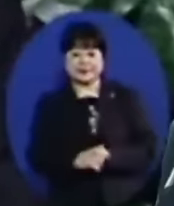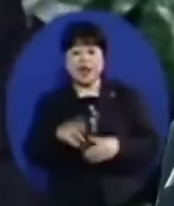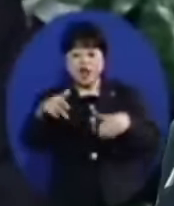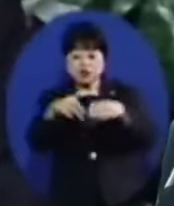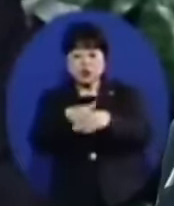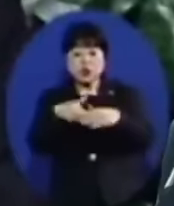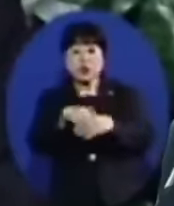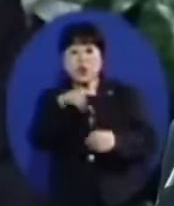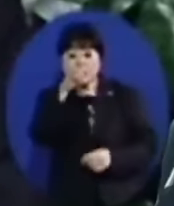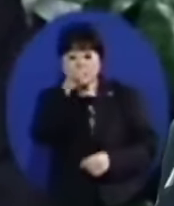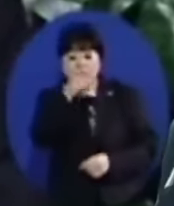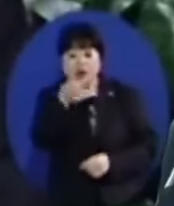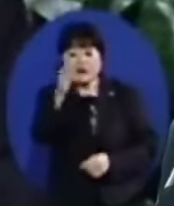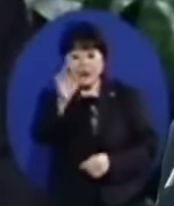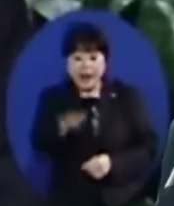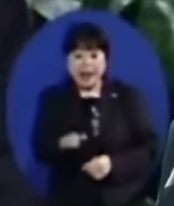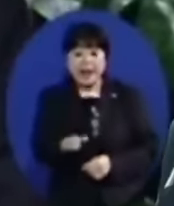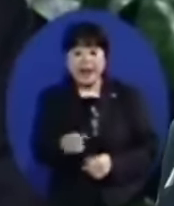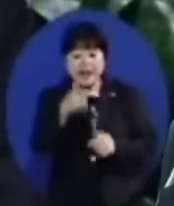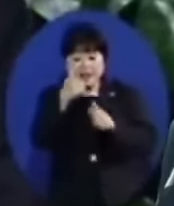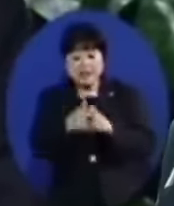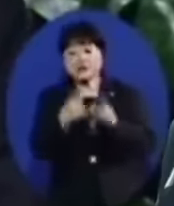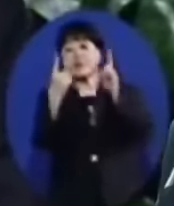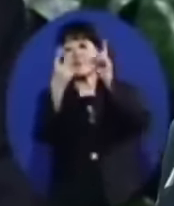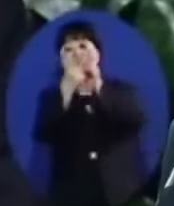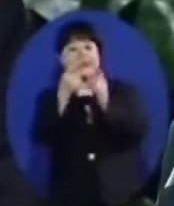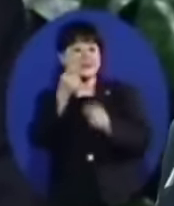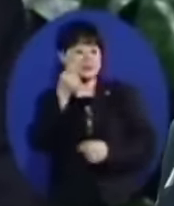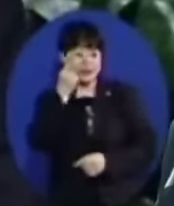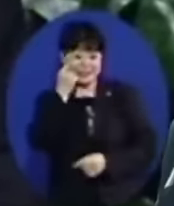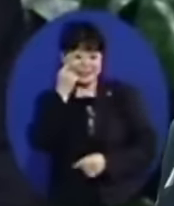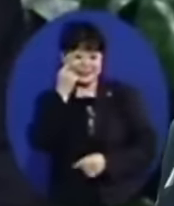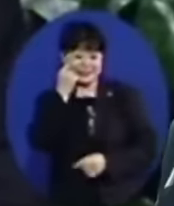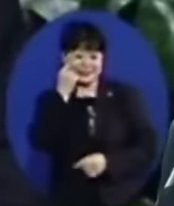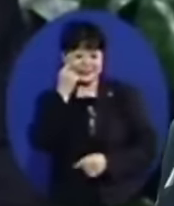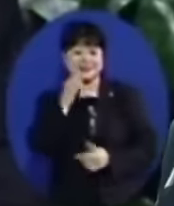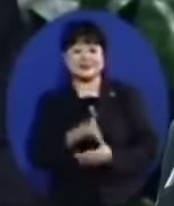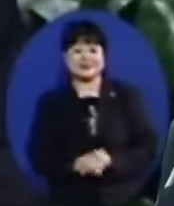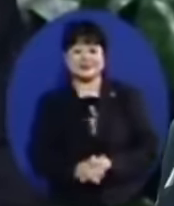종교는 가지고 있을지 몰라도 예수님을 못 만난 사람입니다.